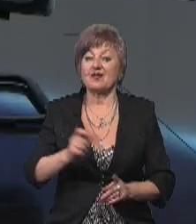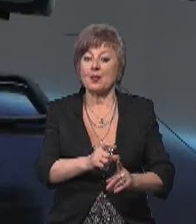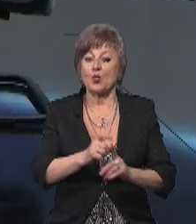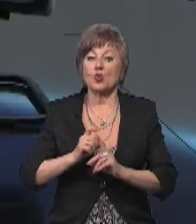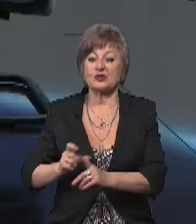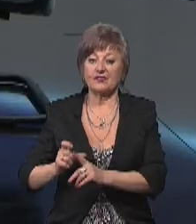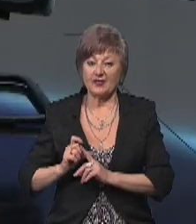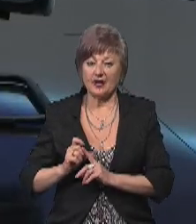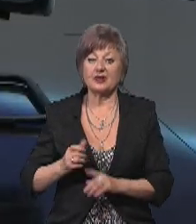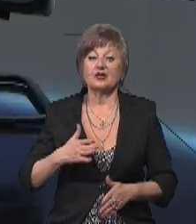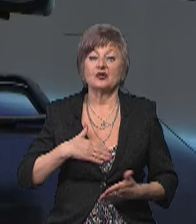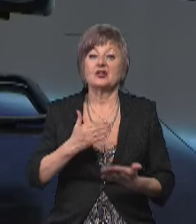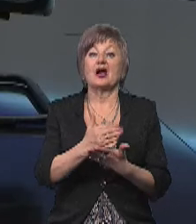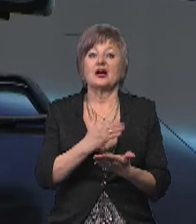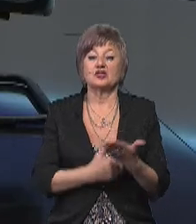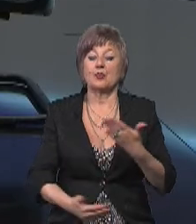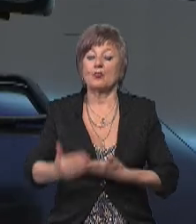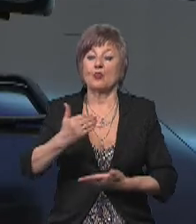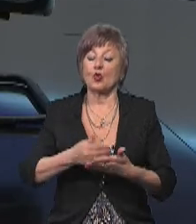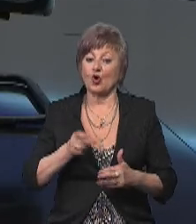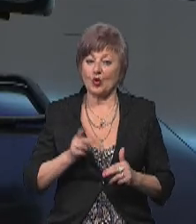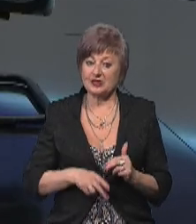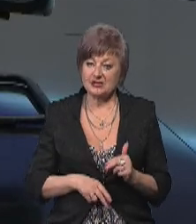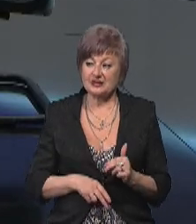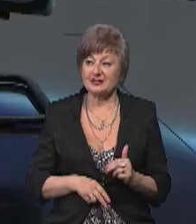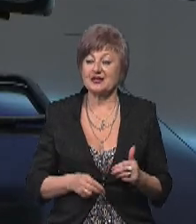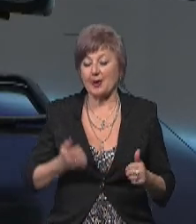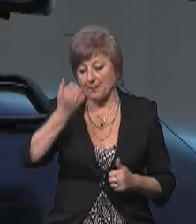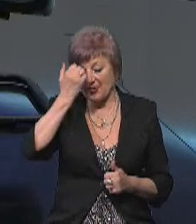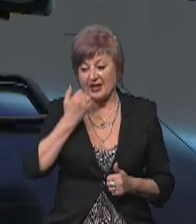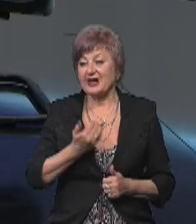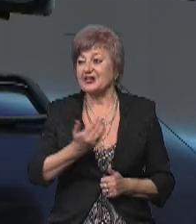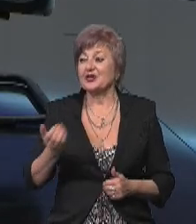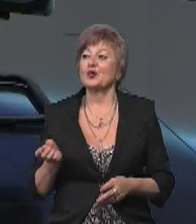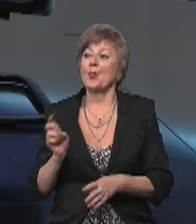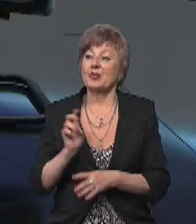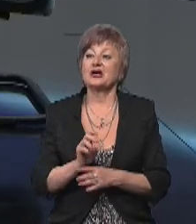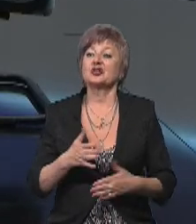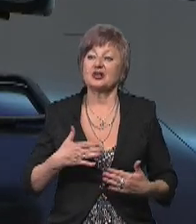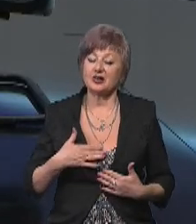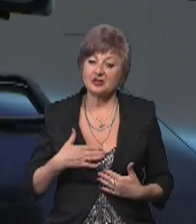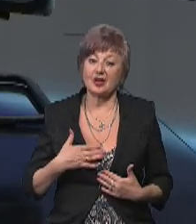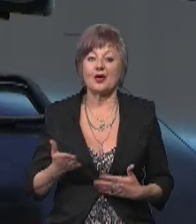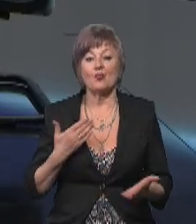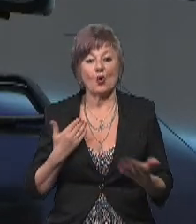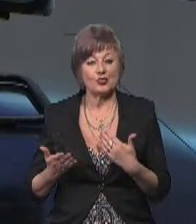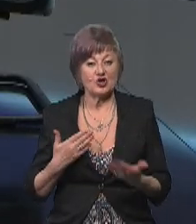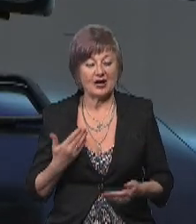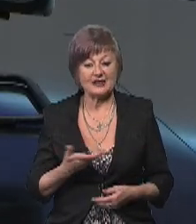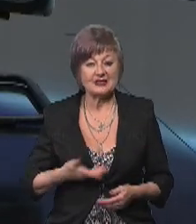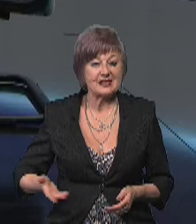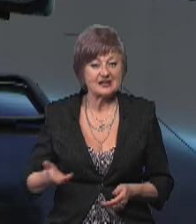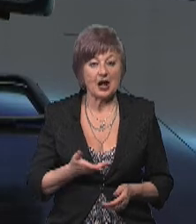Тим часом наша програма добігла кінця. І я вам ще раз дякую за те, що ви прийшли до нас і були з нами, і